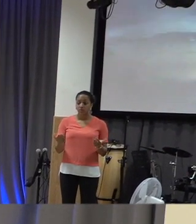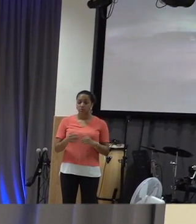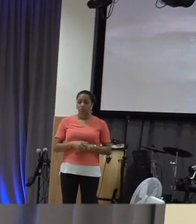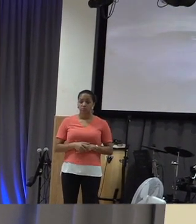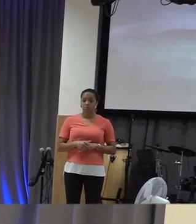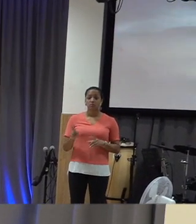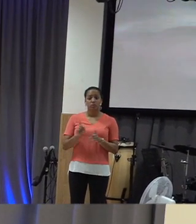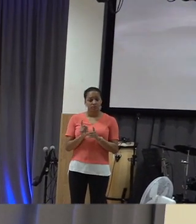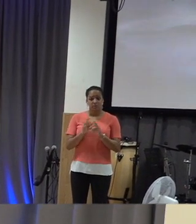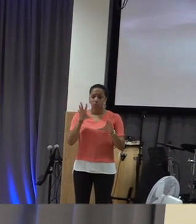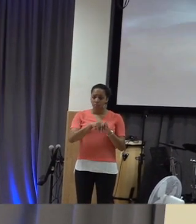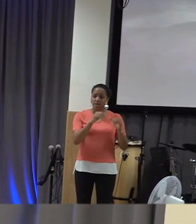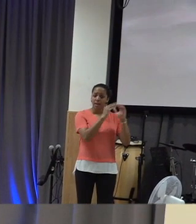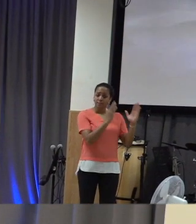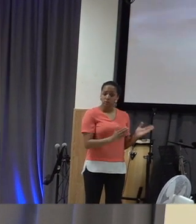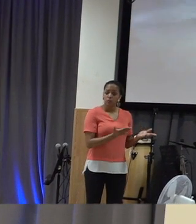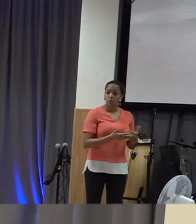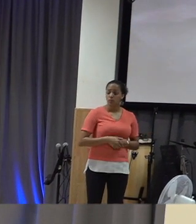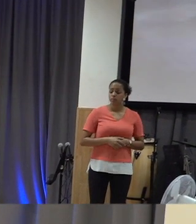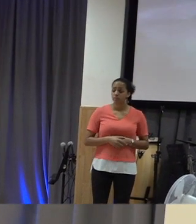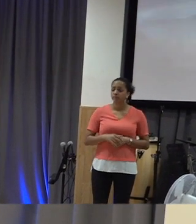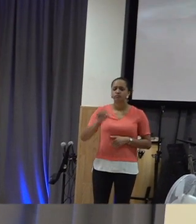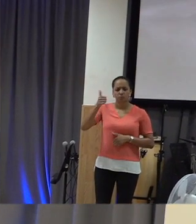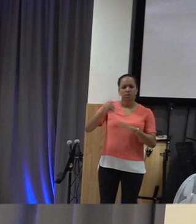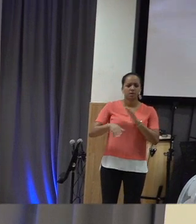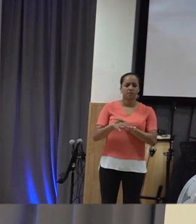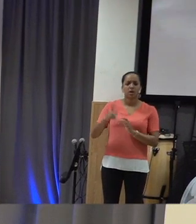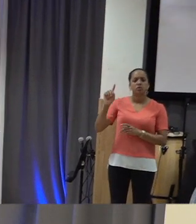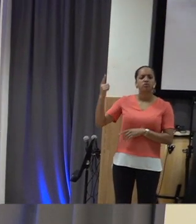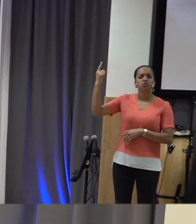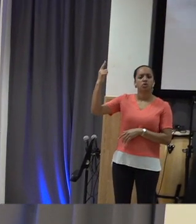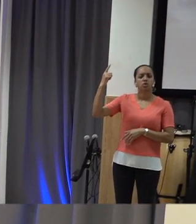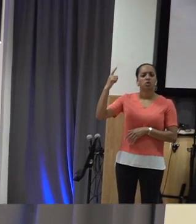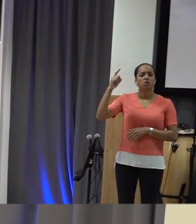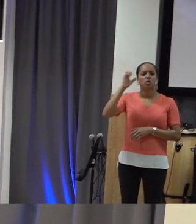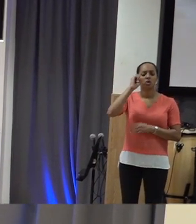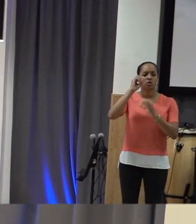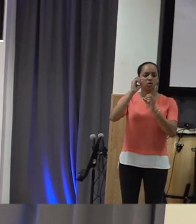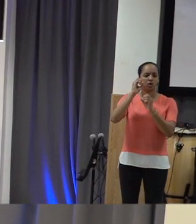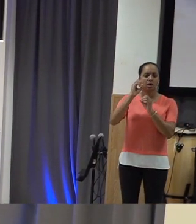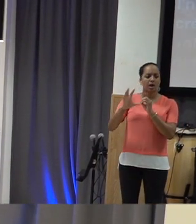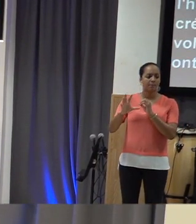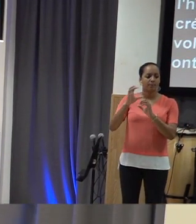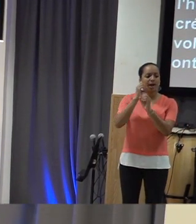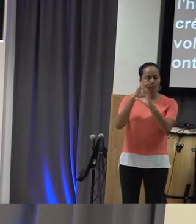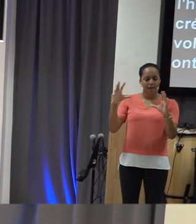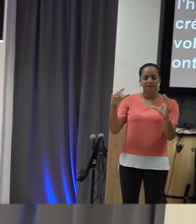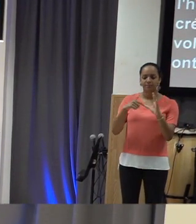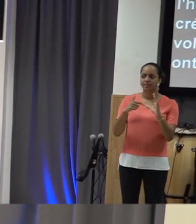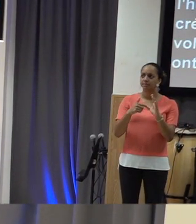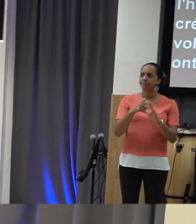nos propres foyers. Premièrement, donc, de l'honneur envers Dieu. Apocalypse chapitre 4, verset 11. Beaucoup de versets parlent de